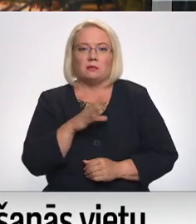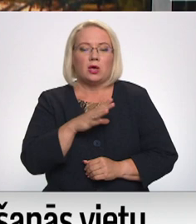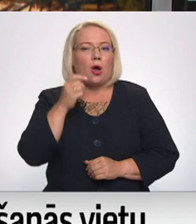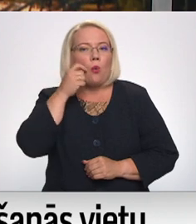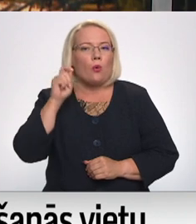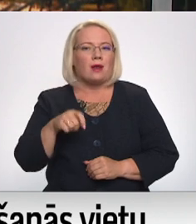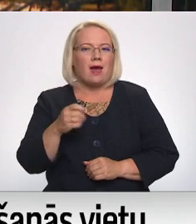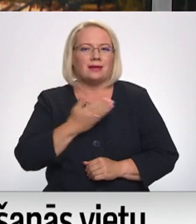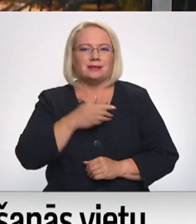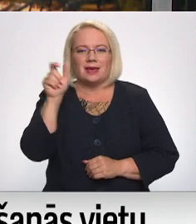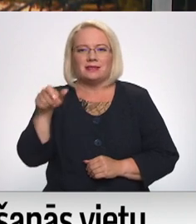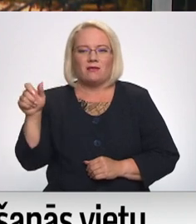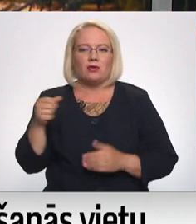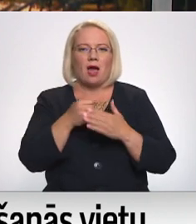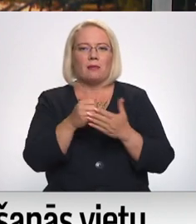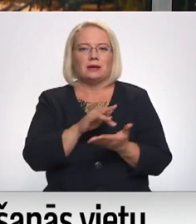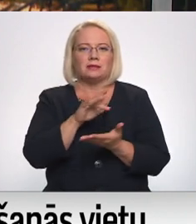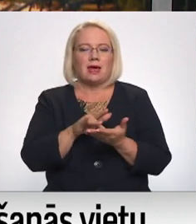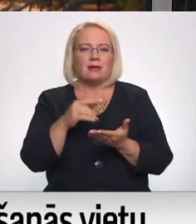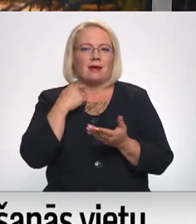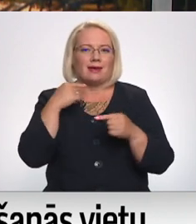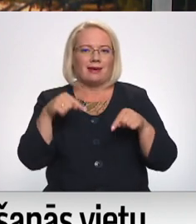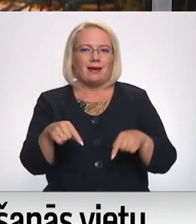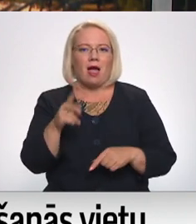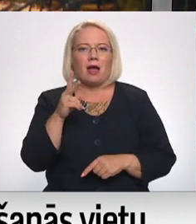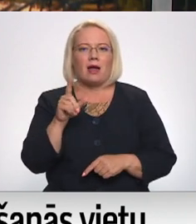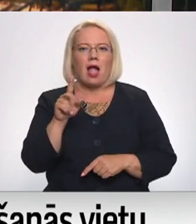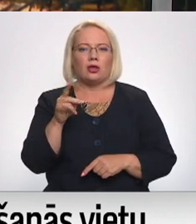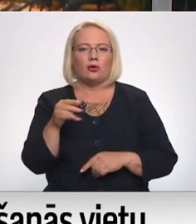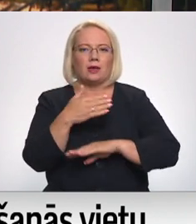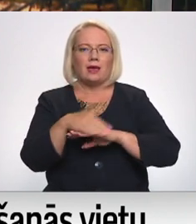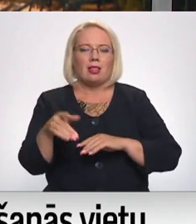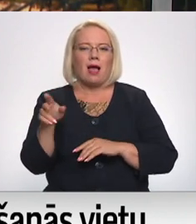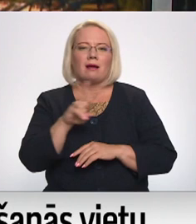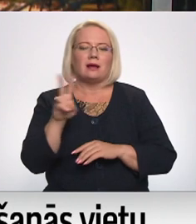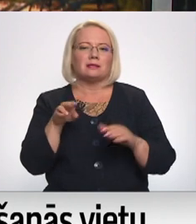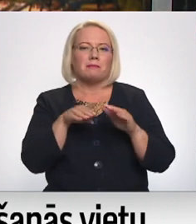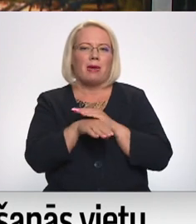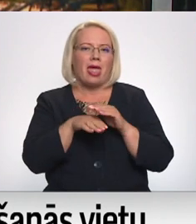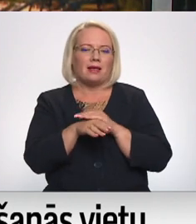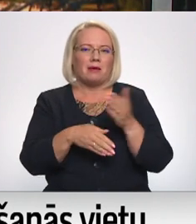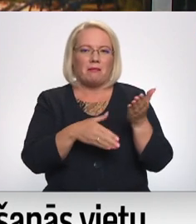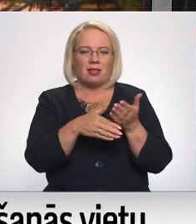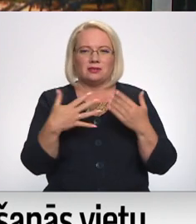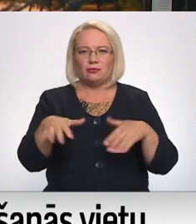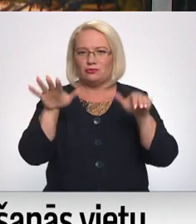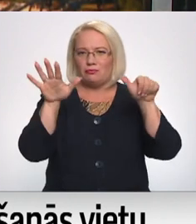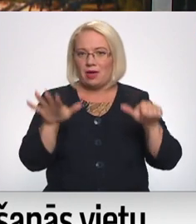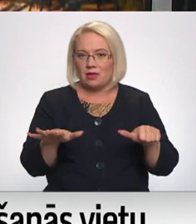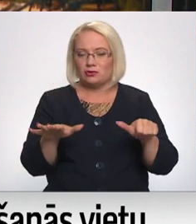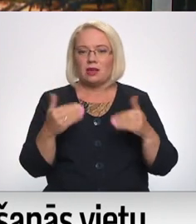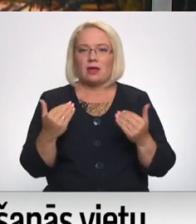Ukrainas civiliedzīvotāju atbalsta centrā Rīgā Kaļķu ielā, kas durvis bēgļiem no Ukrainas dienā vēras gandrīz pusgadu. Šodien